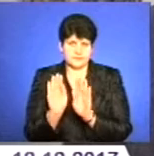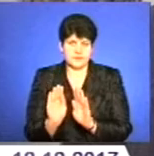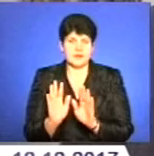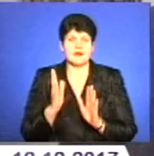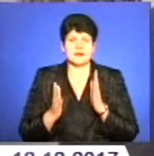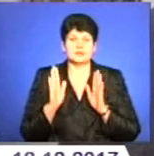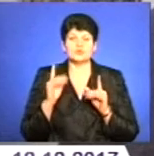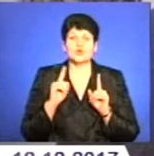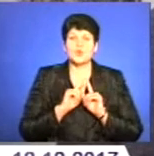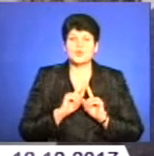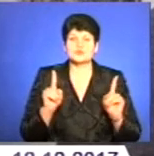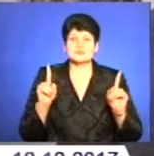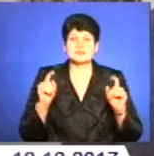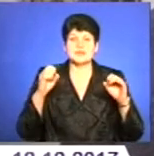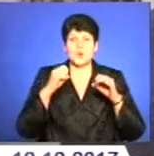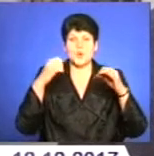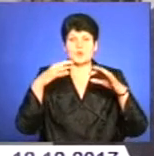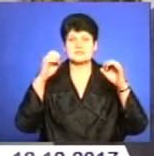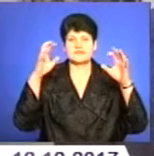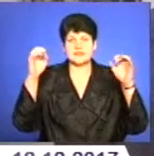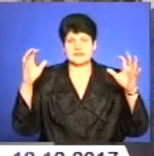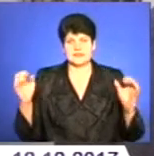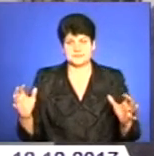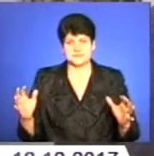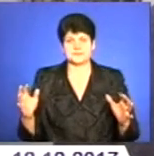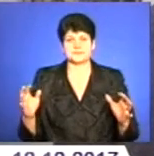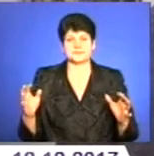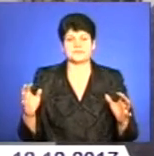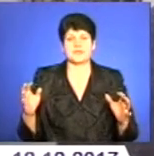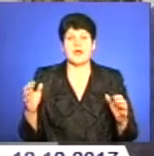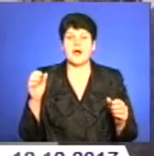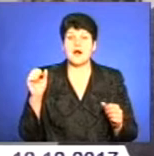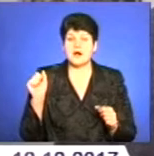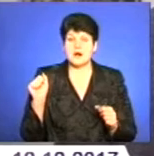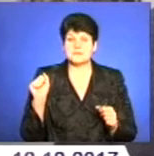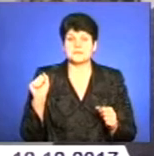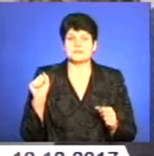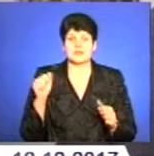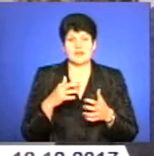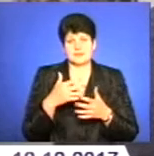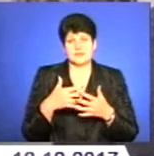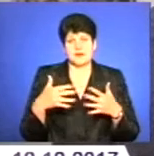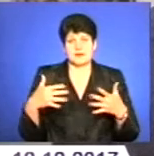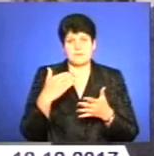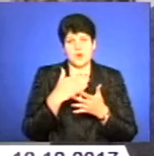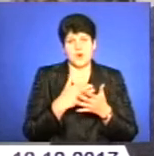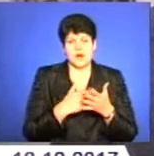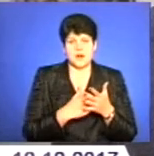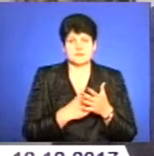буде особливість в ілюмінації, тобто буде додана ілюмінація. А далі відповідна програма